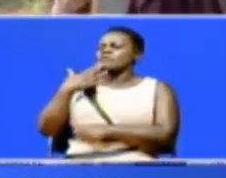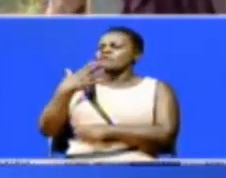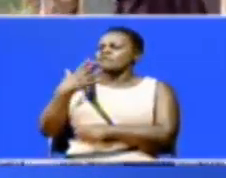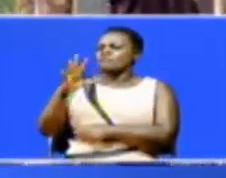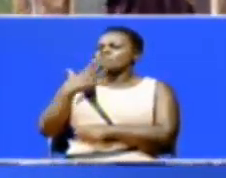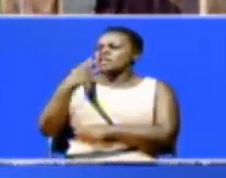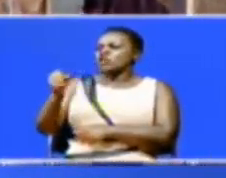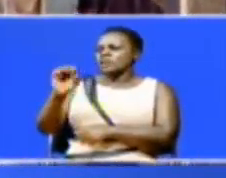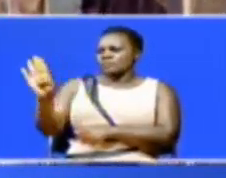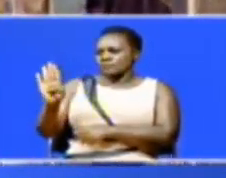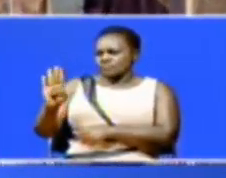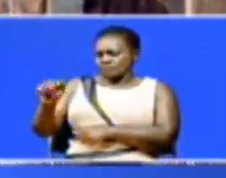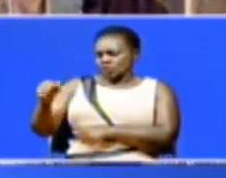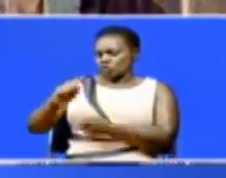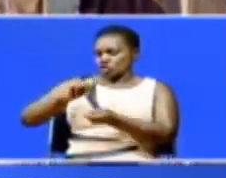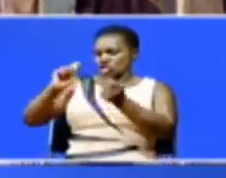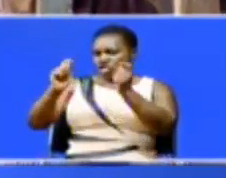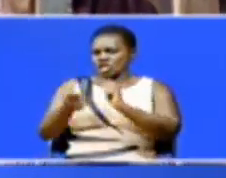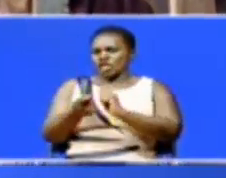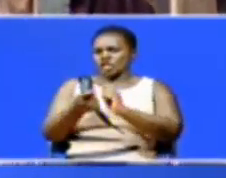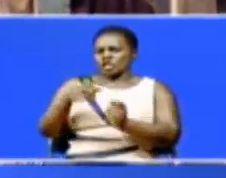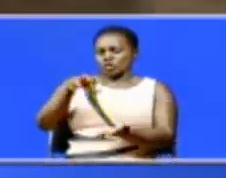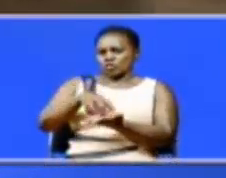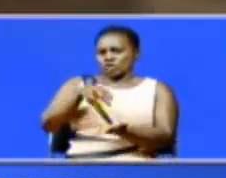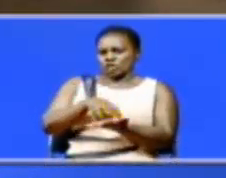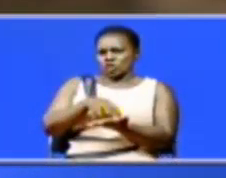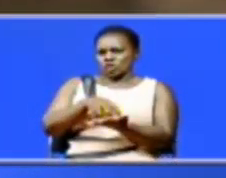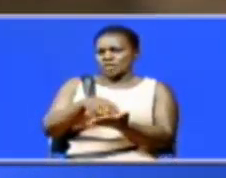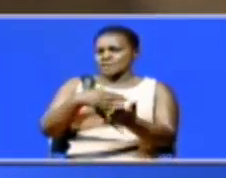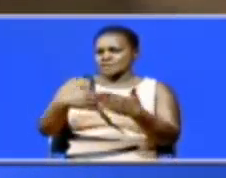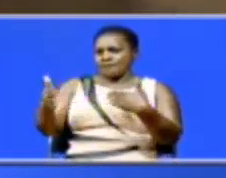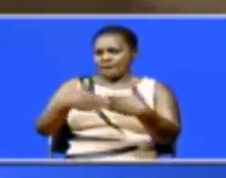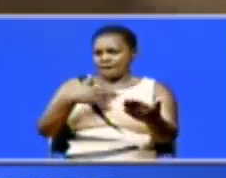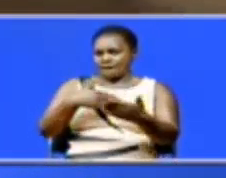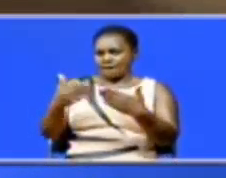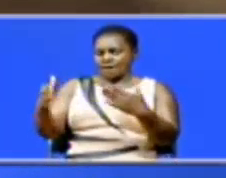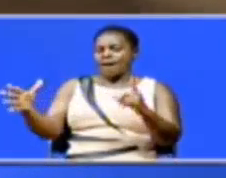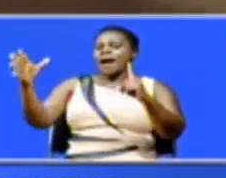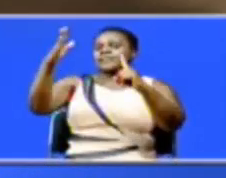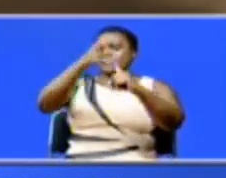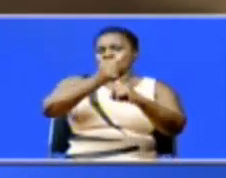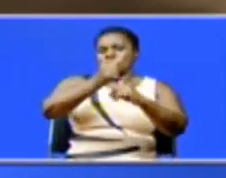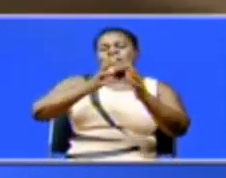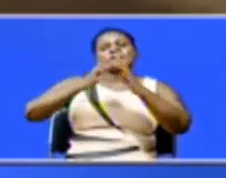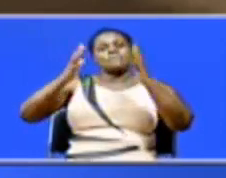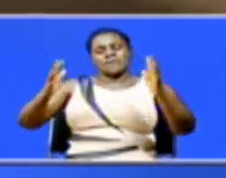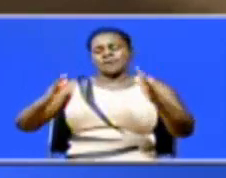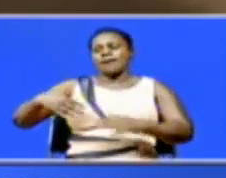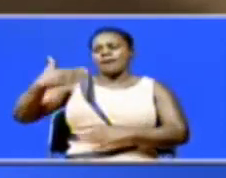mwaka kwa mradi huo, kubadilika kwa sura ya eneo hilo ni dalili kwamba hatua zinapigwa